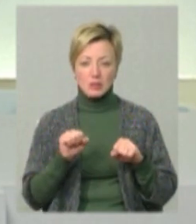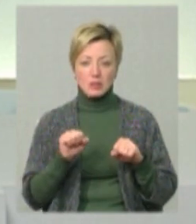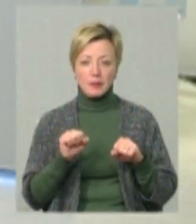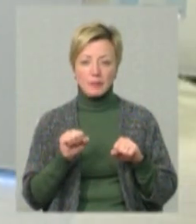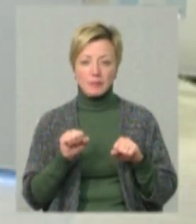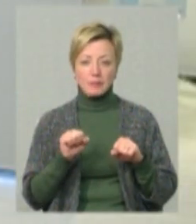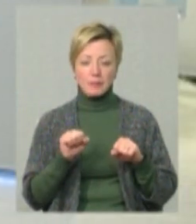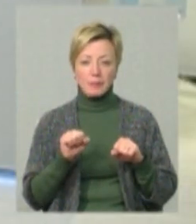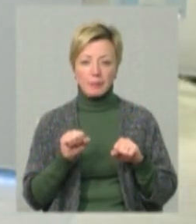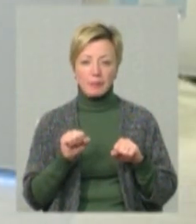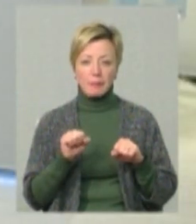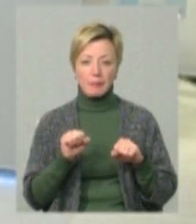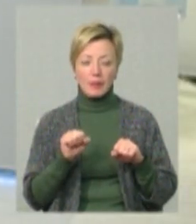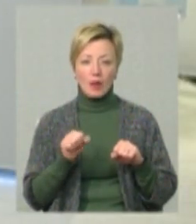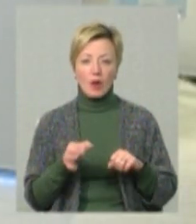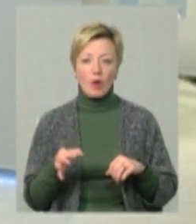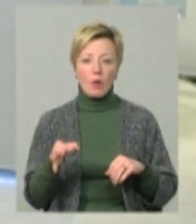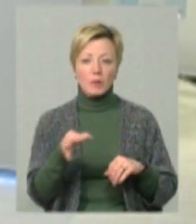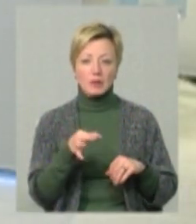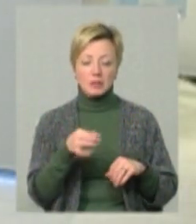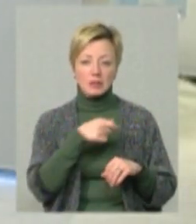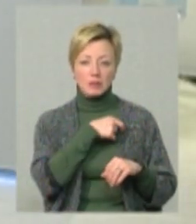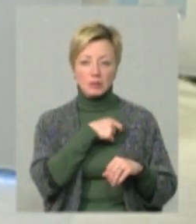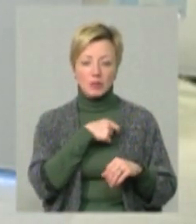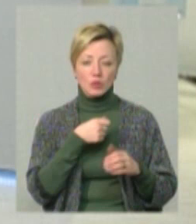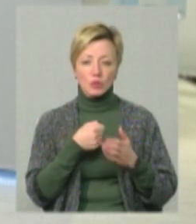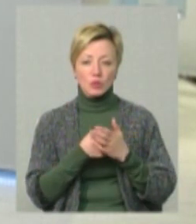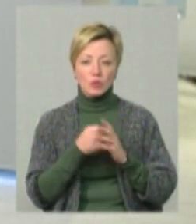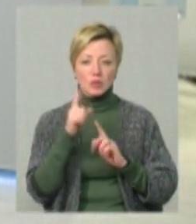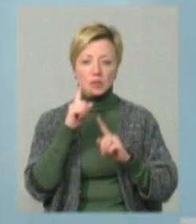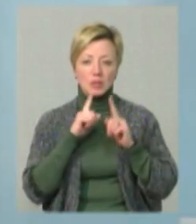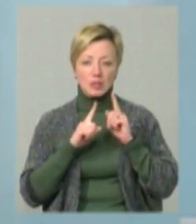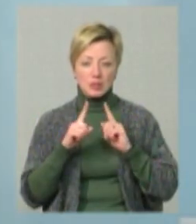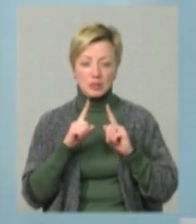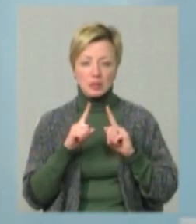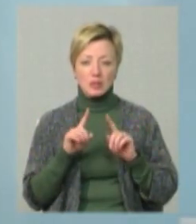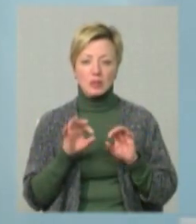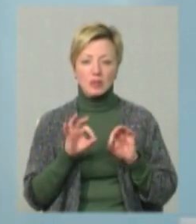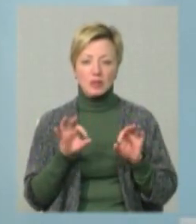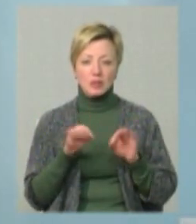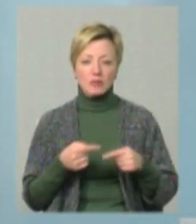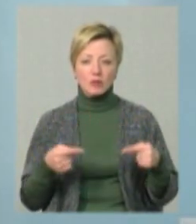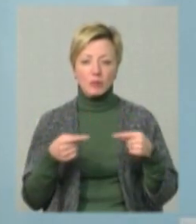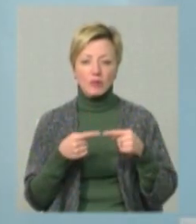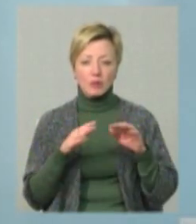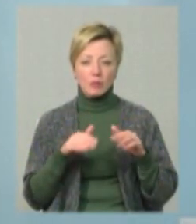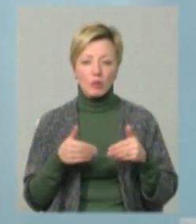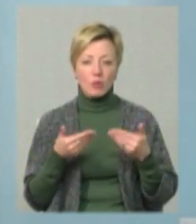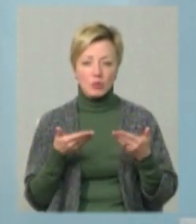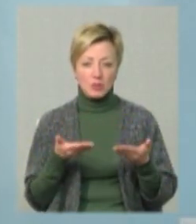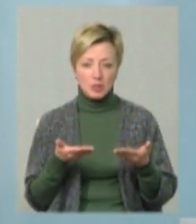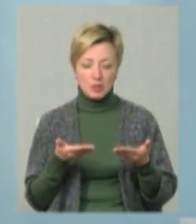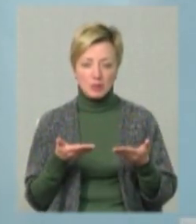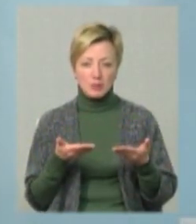виходити до обласних депутатів, до сесії, до обласної ради із відповідними